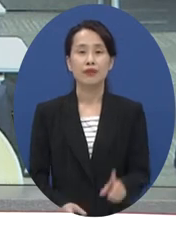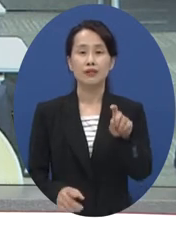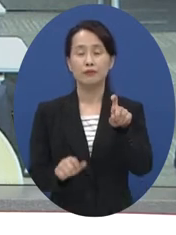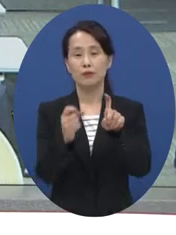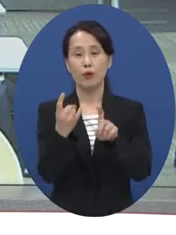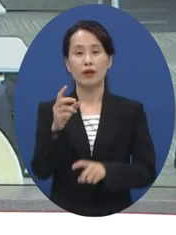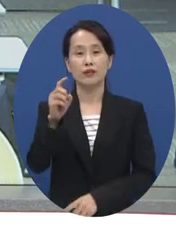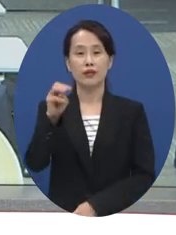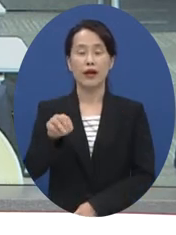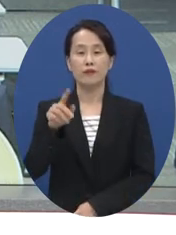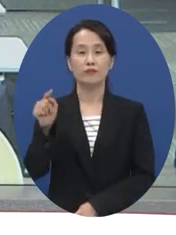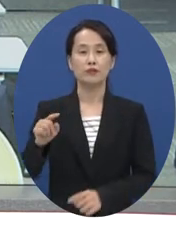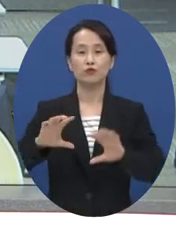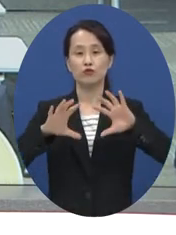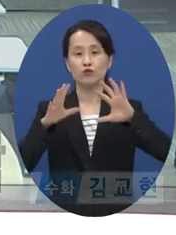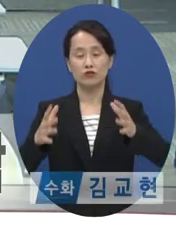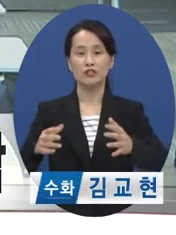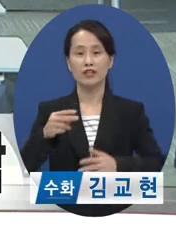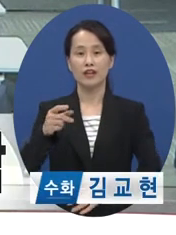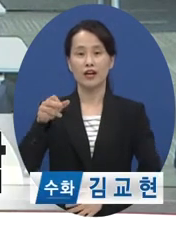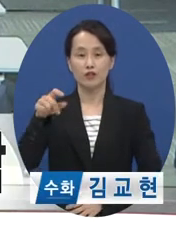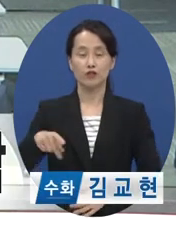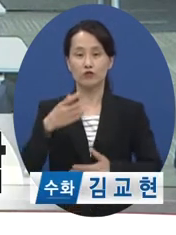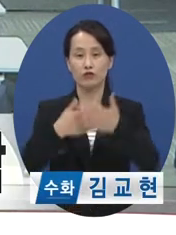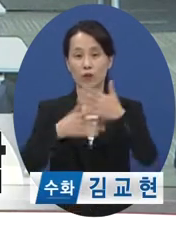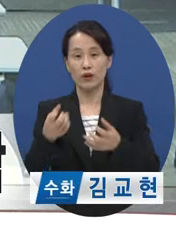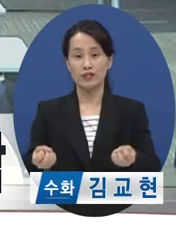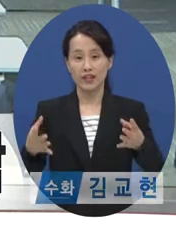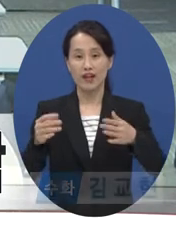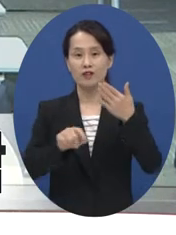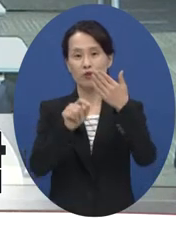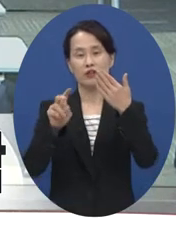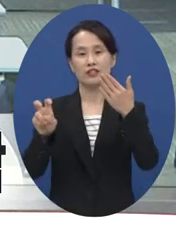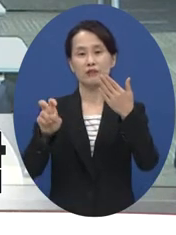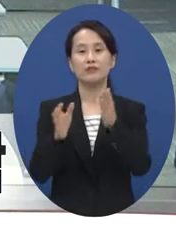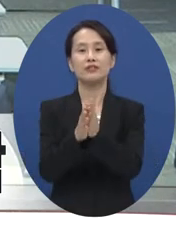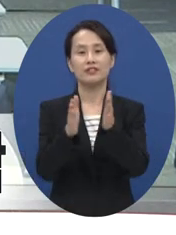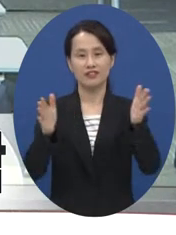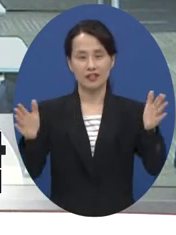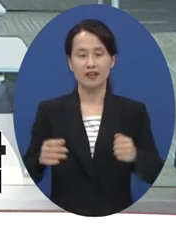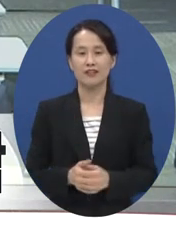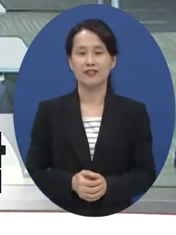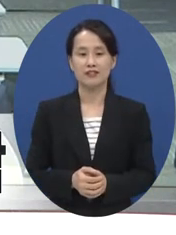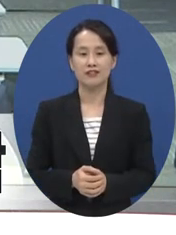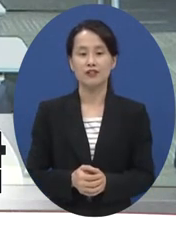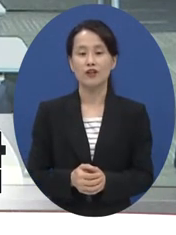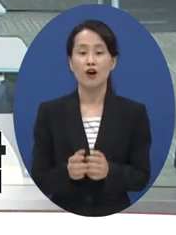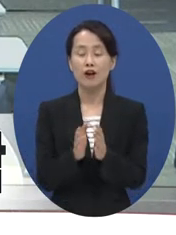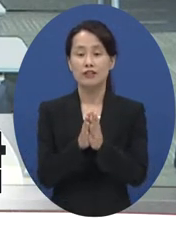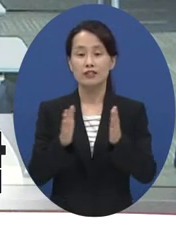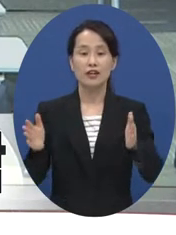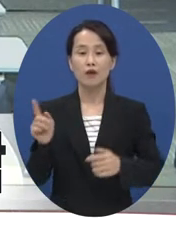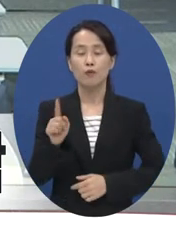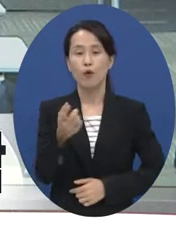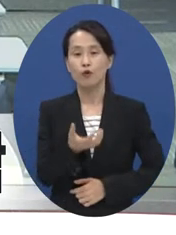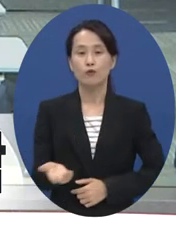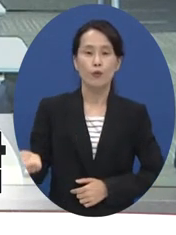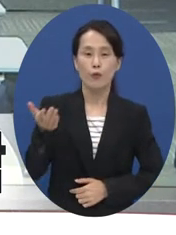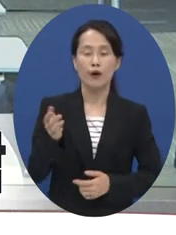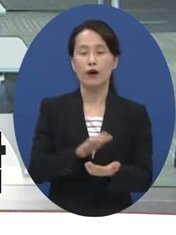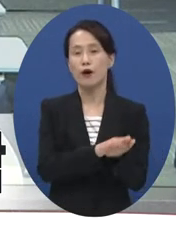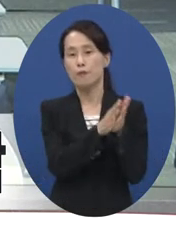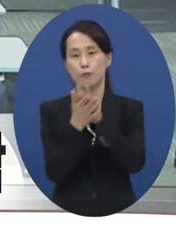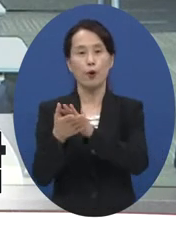제11회 DMZ 국제 다큐멘터리 영화제가 내달 9월 20일 개막합니다. 본격적인 출범을 알리며 새로운 도약과